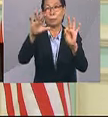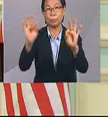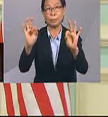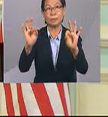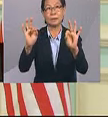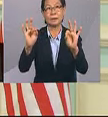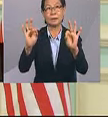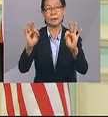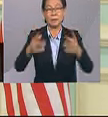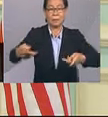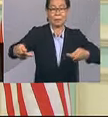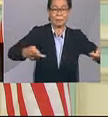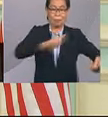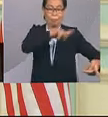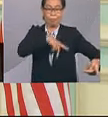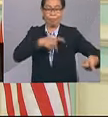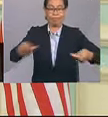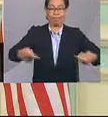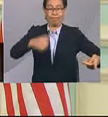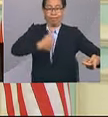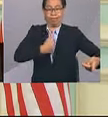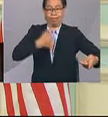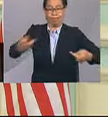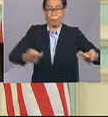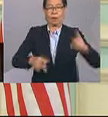9,259 kenderaan persendirian dan